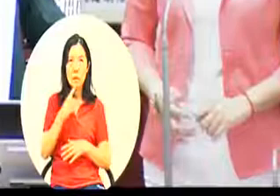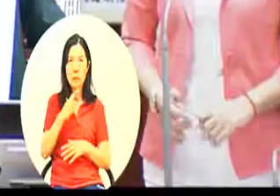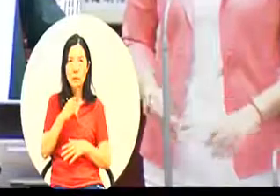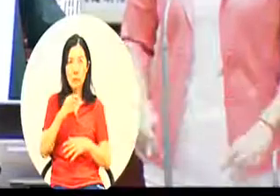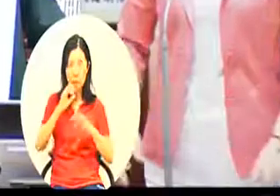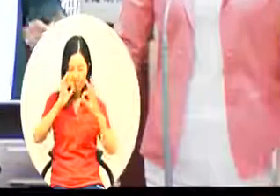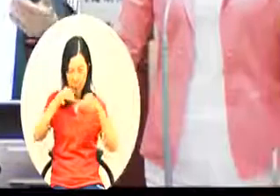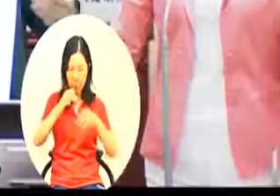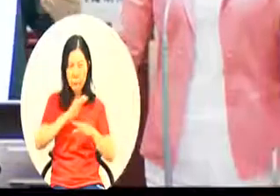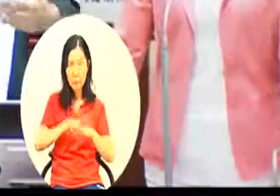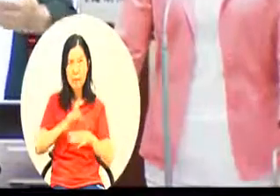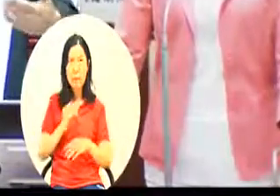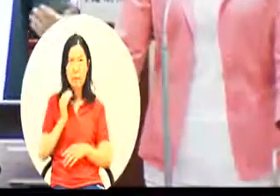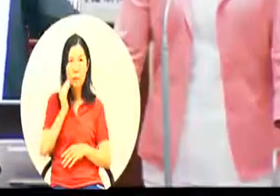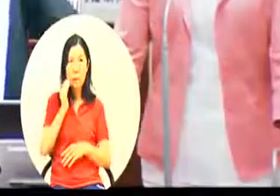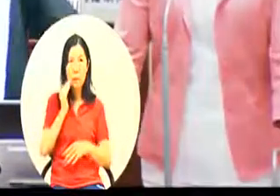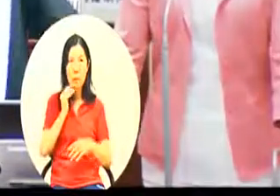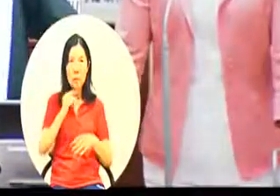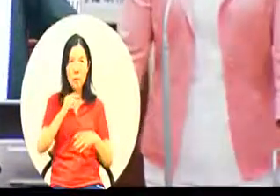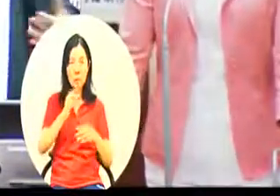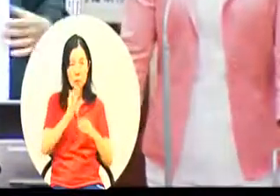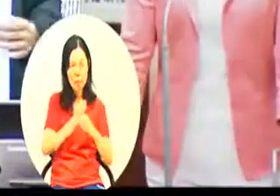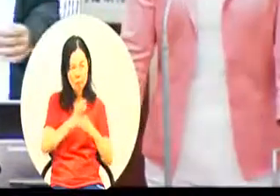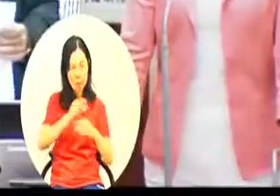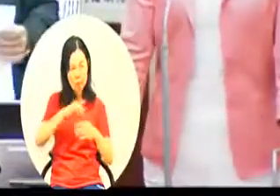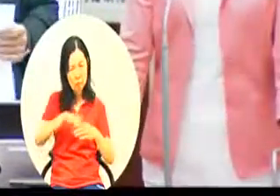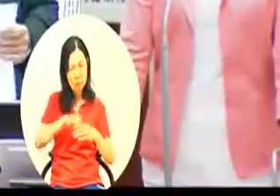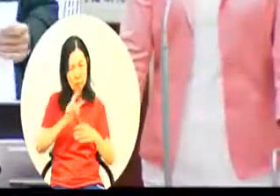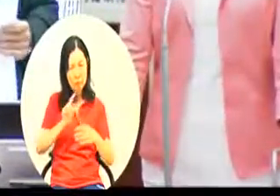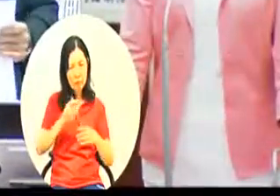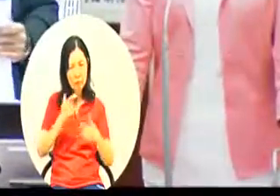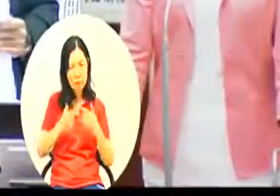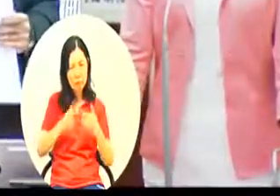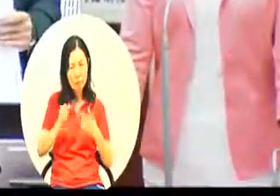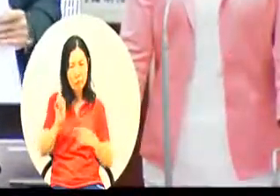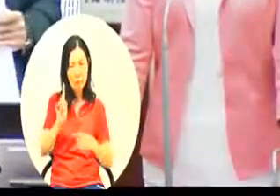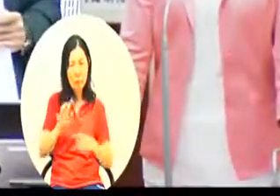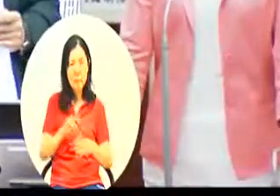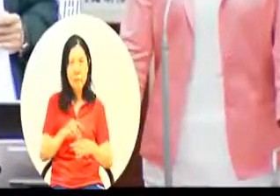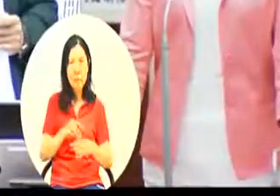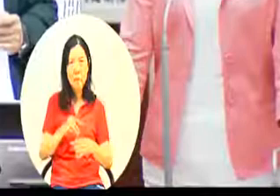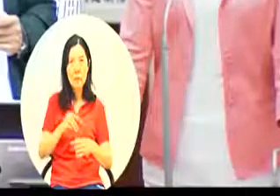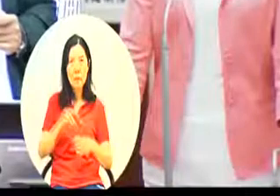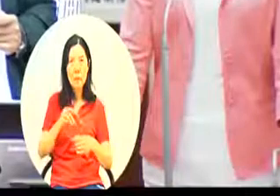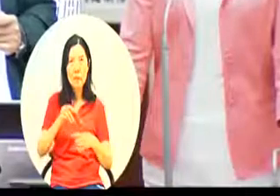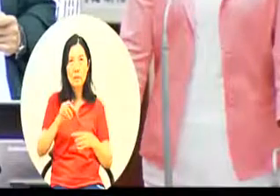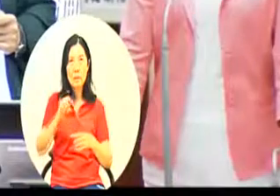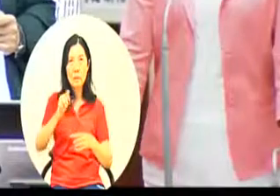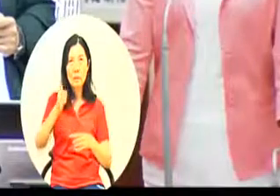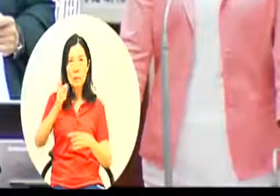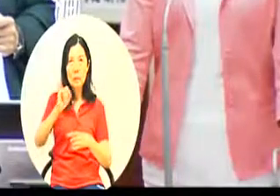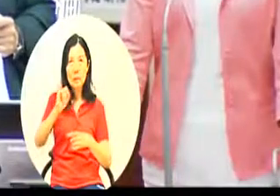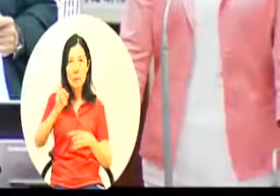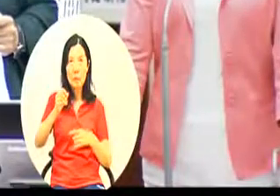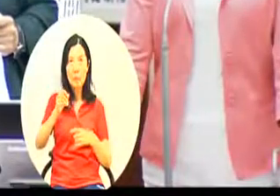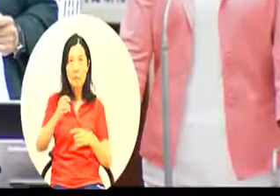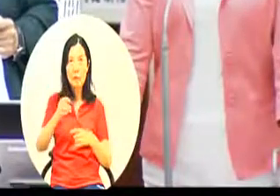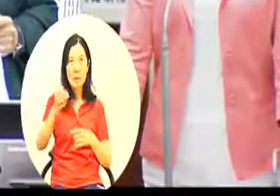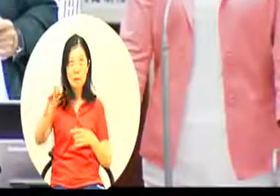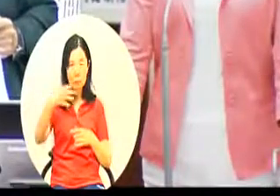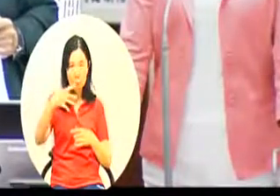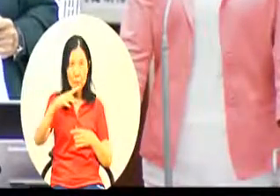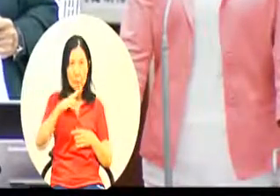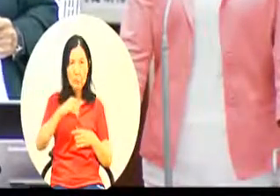检讨啊。如果这个中间有什么不适切，我想就把请议员把这个事实，那我交给我